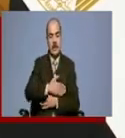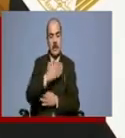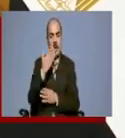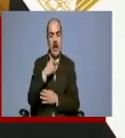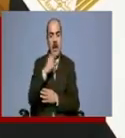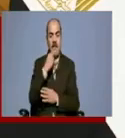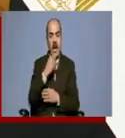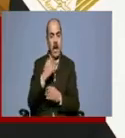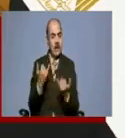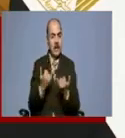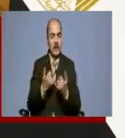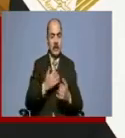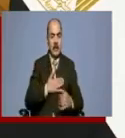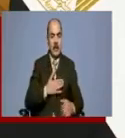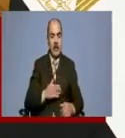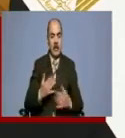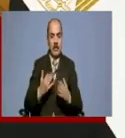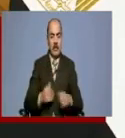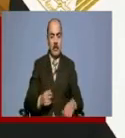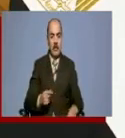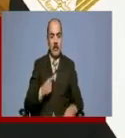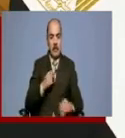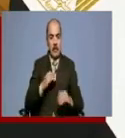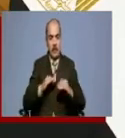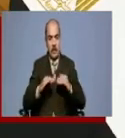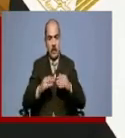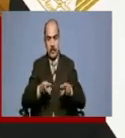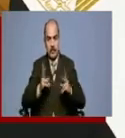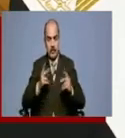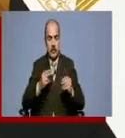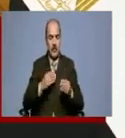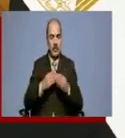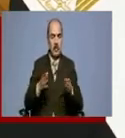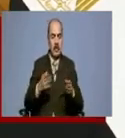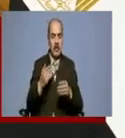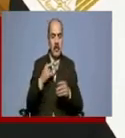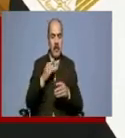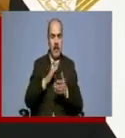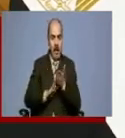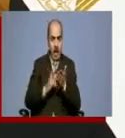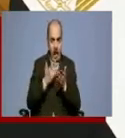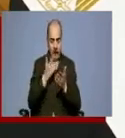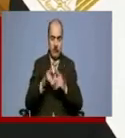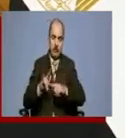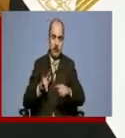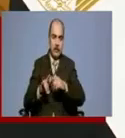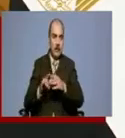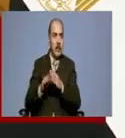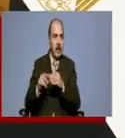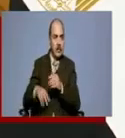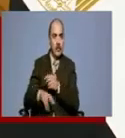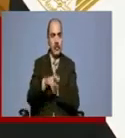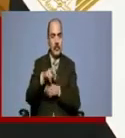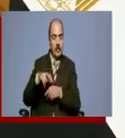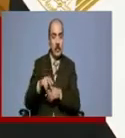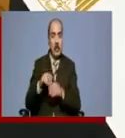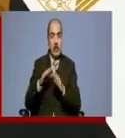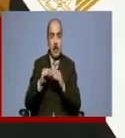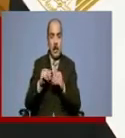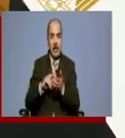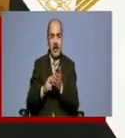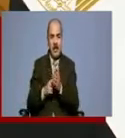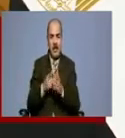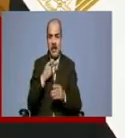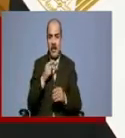ان هم عايزين يعملوا يوصلو بالضبط يوصلوه يعملوا ان هم يبقوا موجودين في سينا فتبدا الخطوه الثانيه احنا بنحارب الارهاب